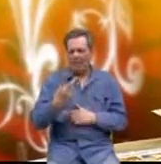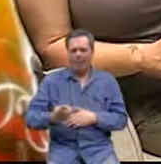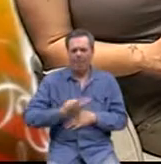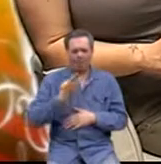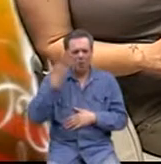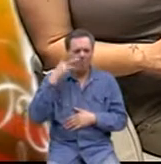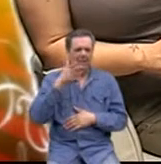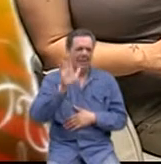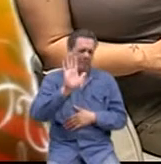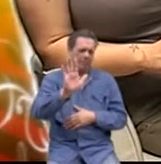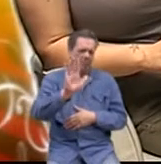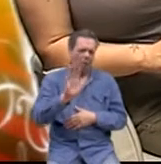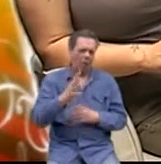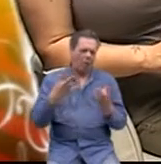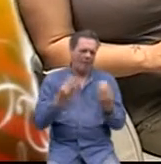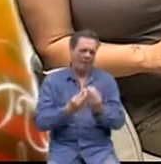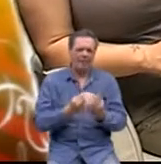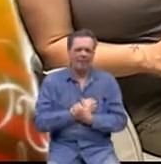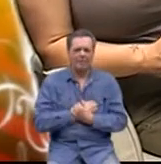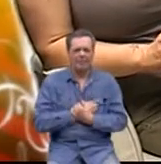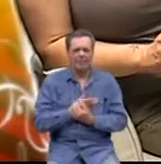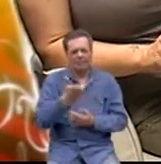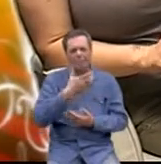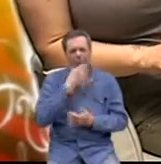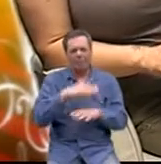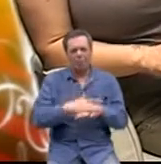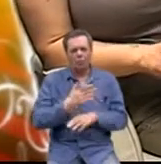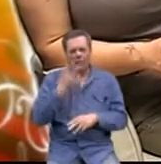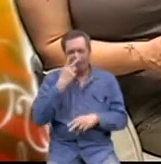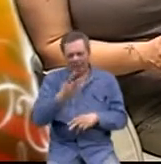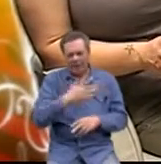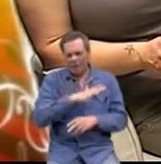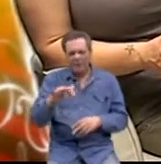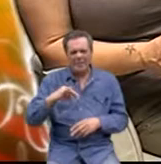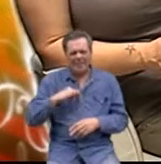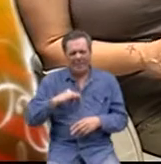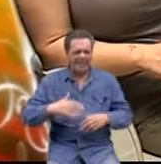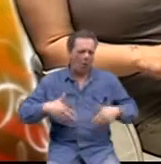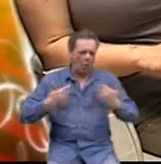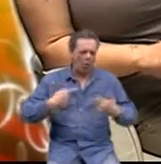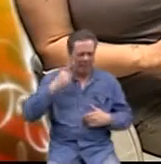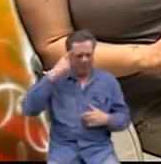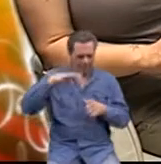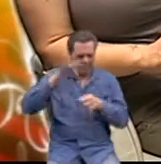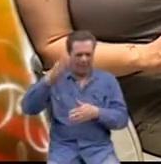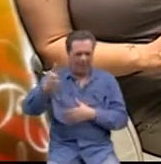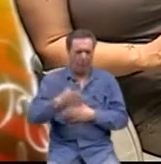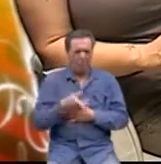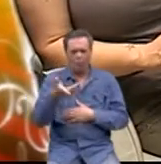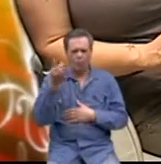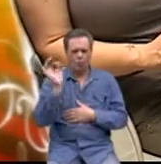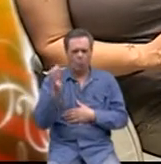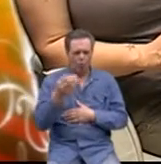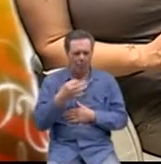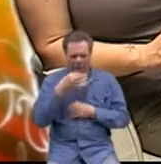biti njihov, u njihovoj zajednici. Zato je lijep osjećaj vidjeti da su svi zainteresirani i oduševljeni idejom. Da, točno. To je dobra